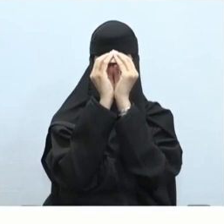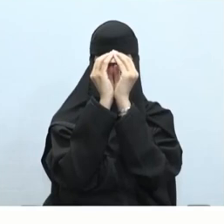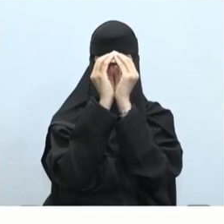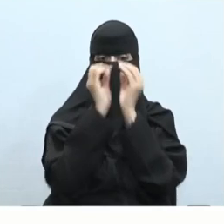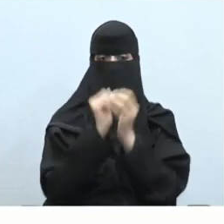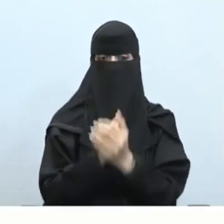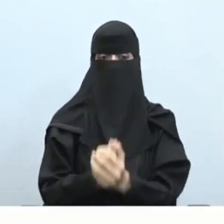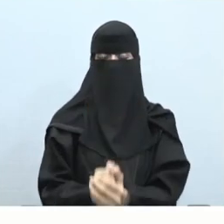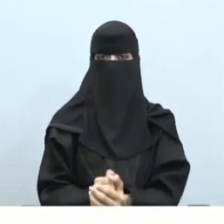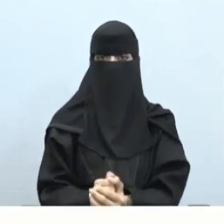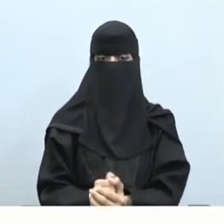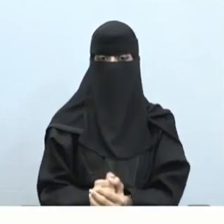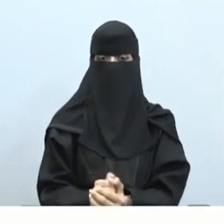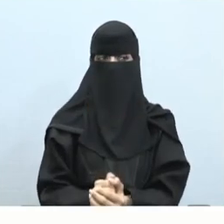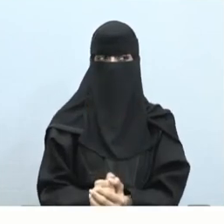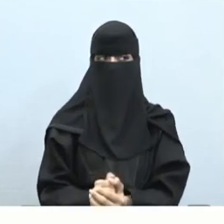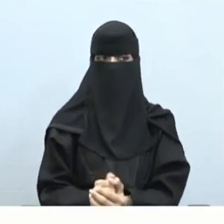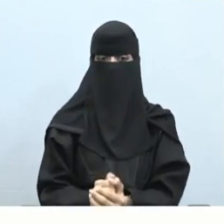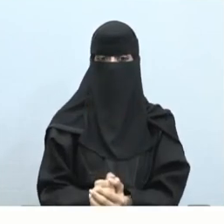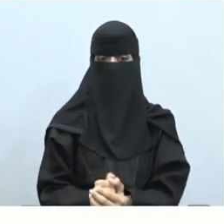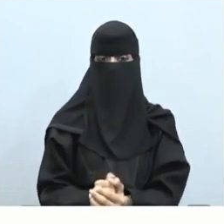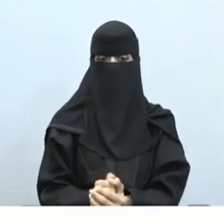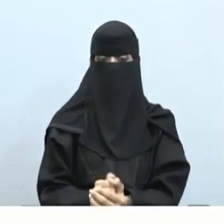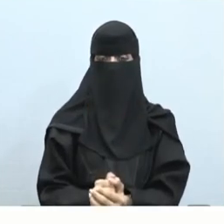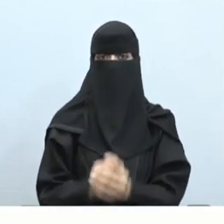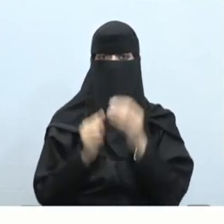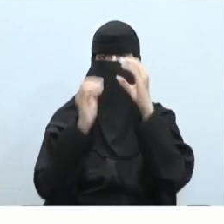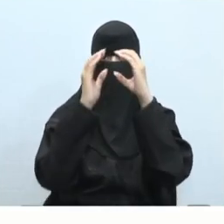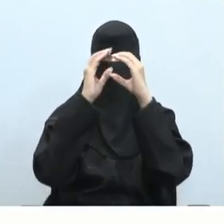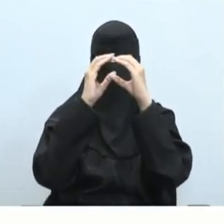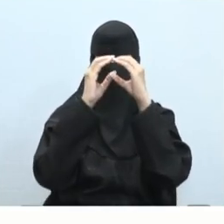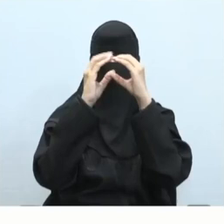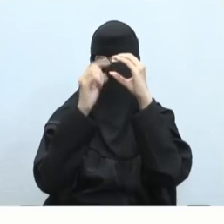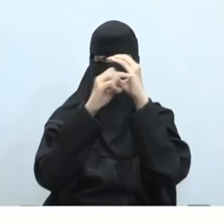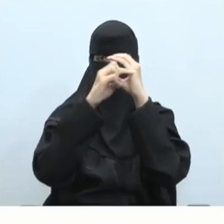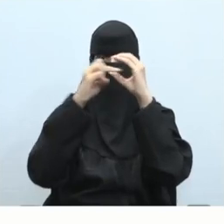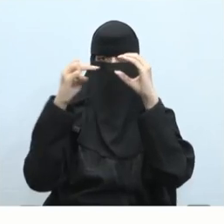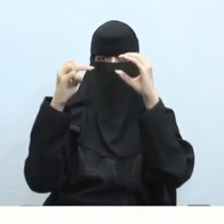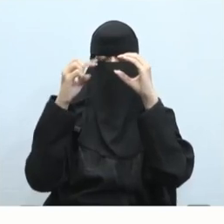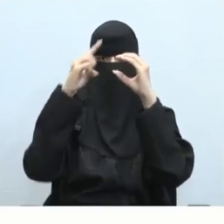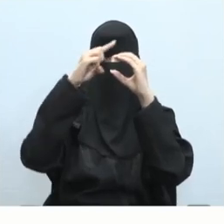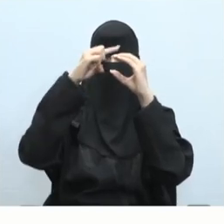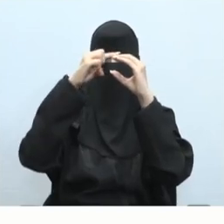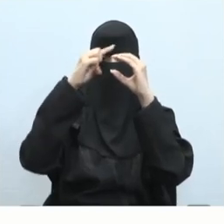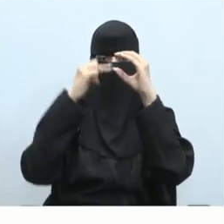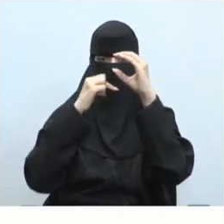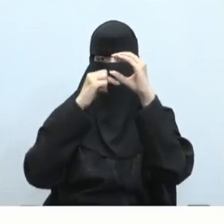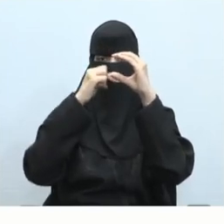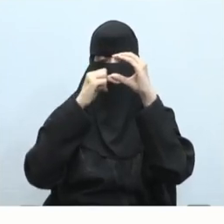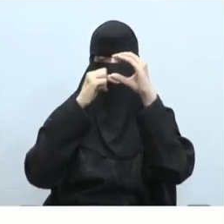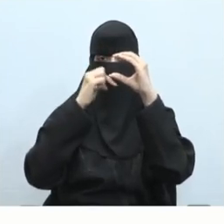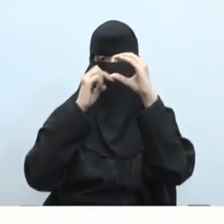الشكل تقريبا نوعا ما بمعنى انها متسعه من هنا والمفلطحه من